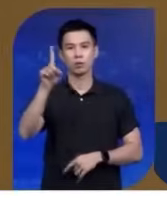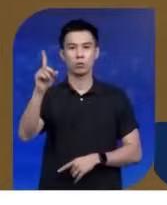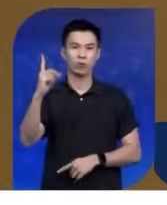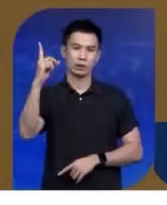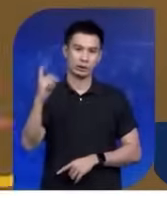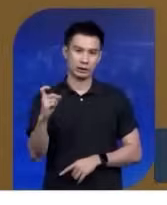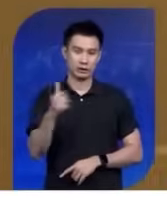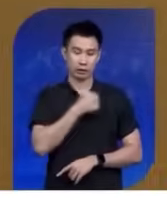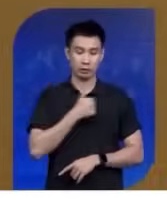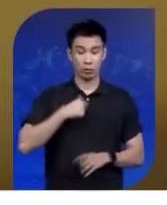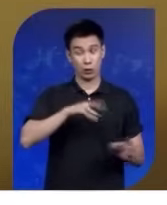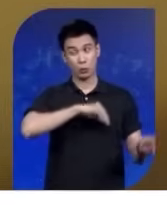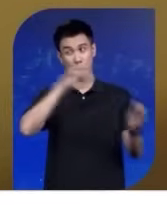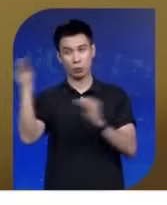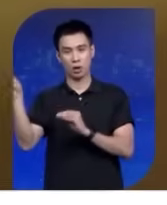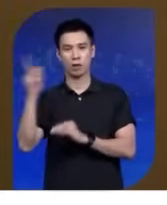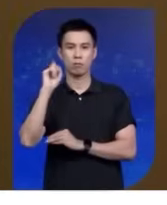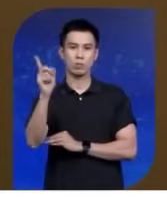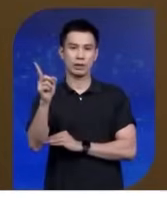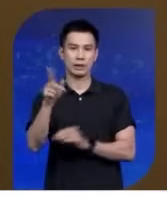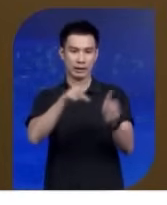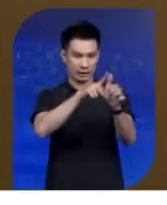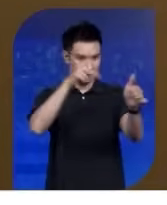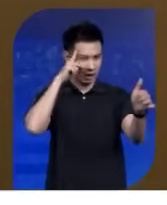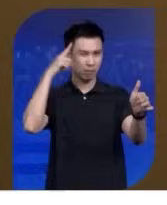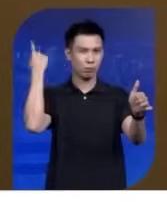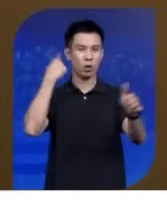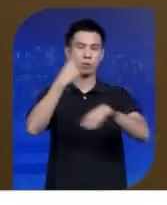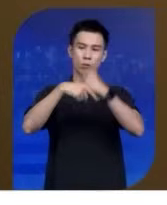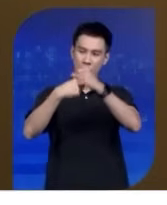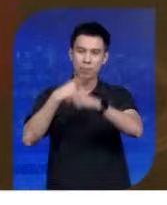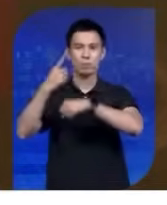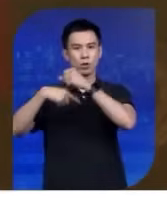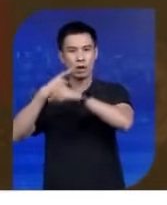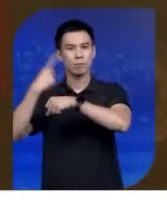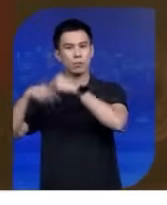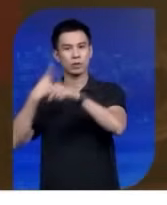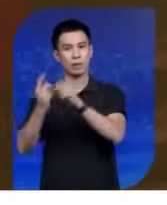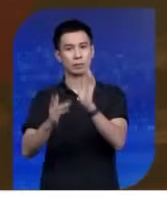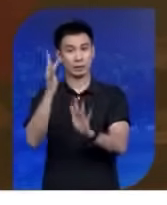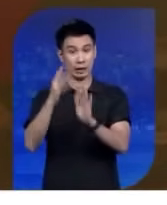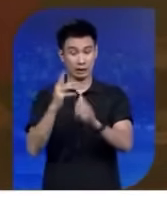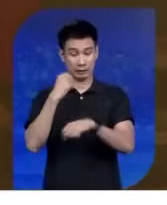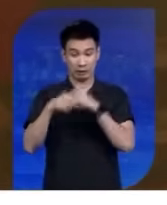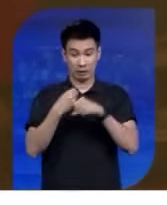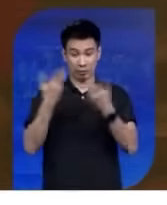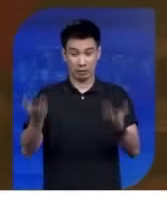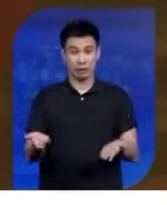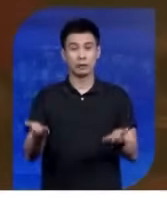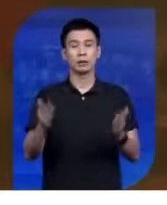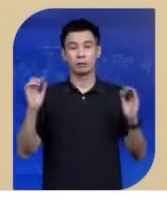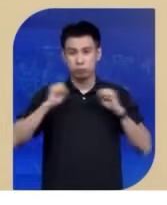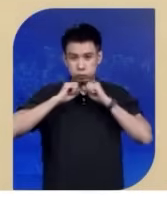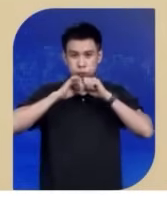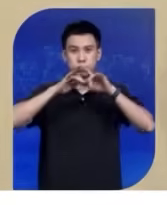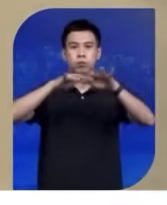giơ tán h Lạp Năm nào cũng ghi nhận cháy rừng nhưng chưa có vụ cháy nào Lan đến gần athen như năm nay nước này đã đối mặt với hàng